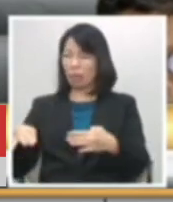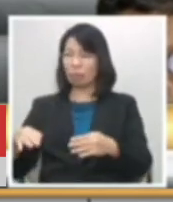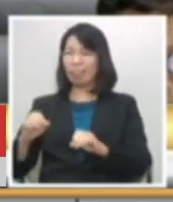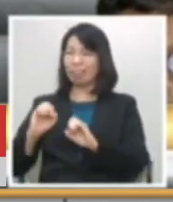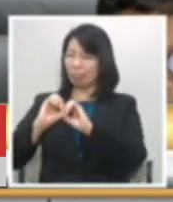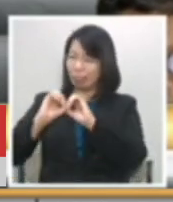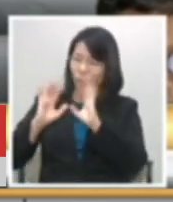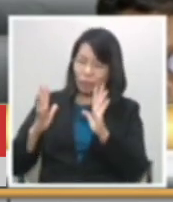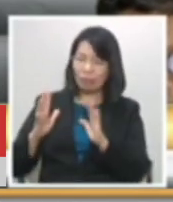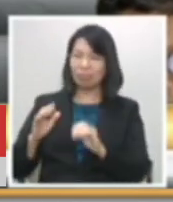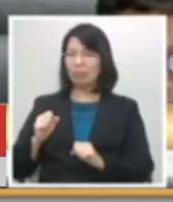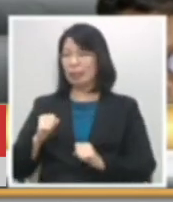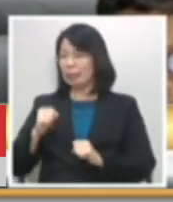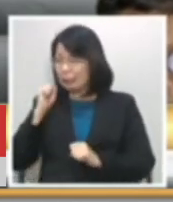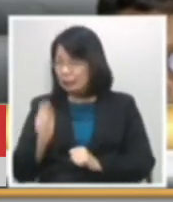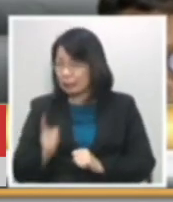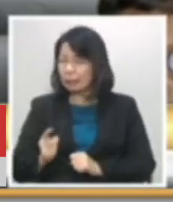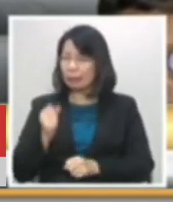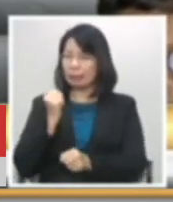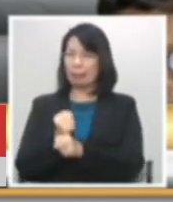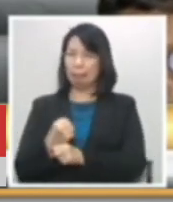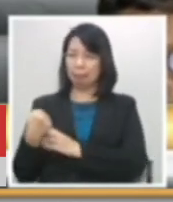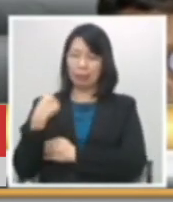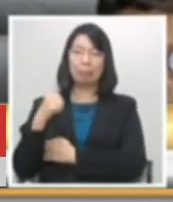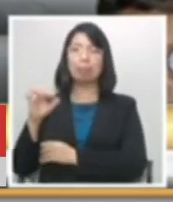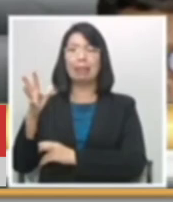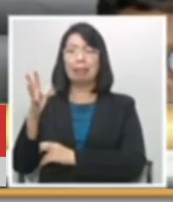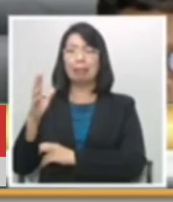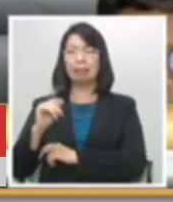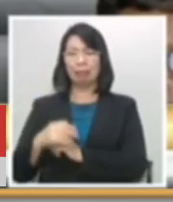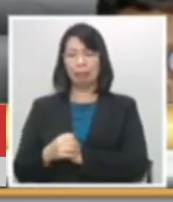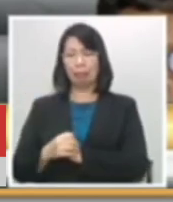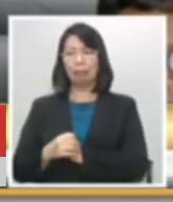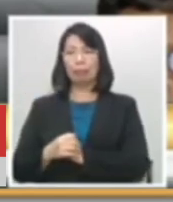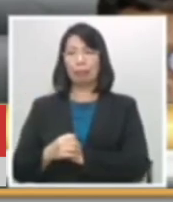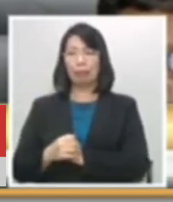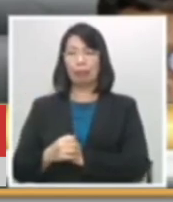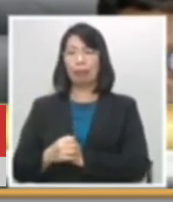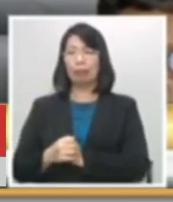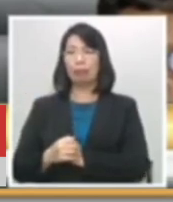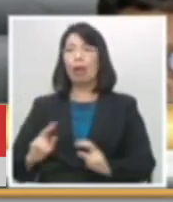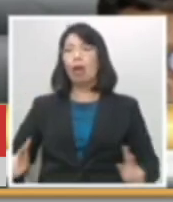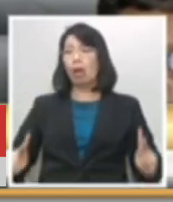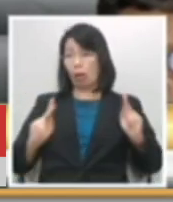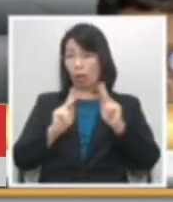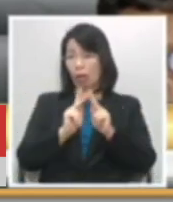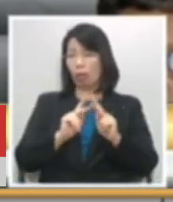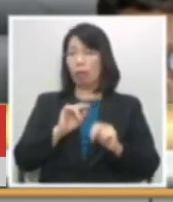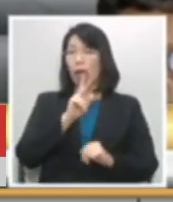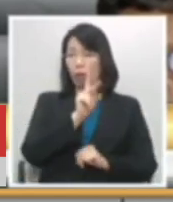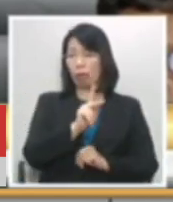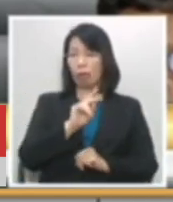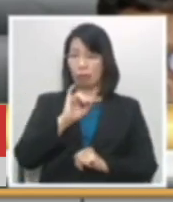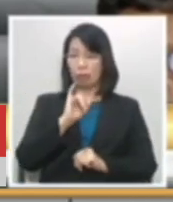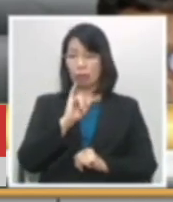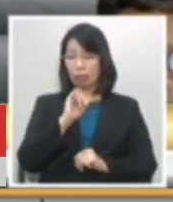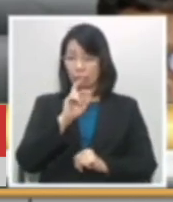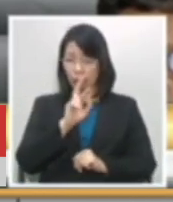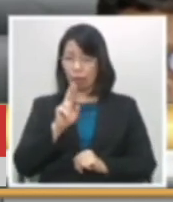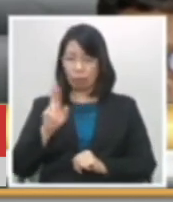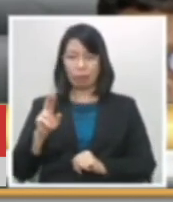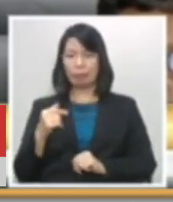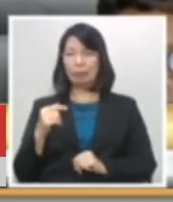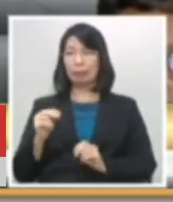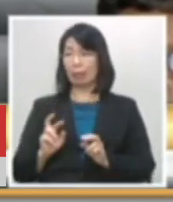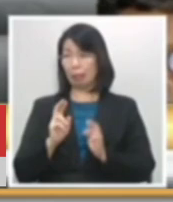าจังกบร.จังหวัดที่ตั้งขึ้นมาโดยผู้ว่าเป็นประธานกบร.ระดับประเทศ